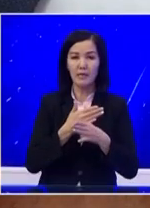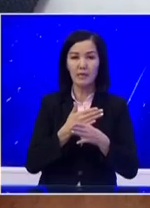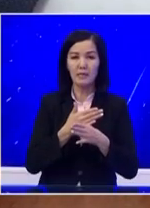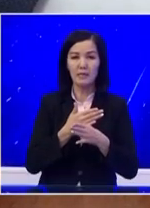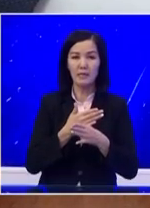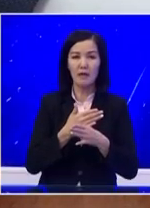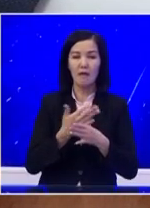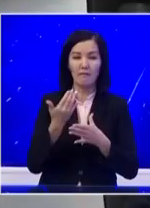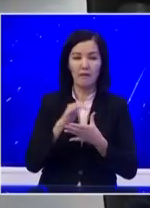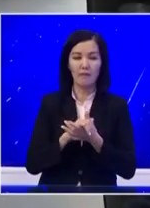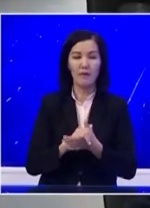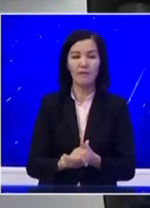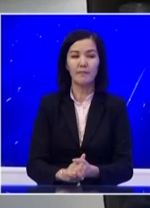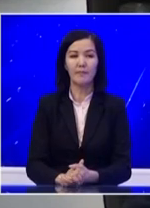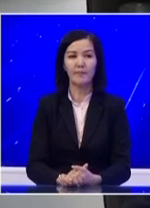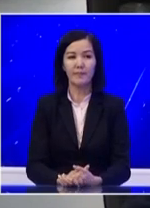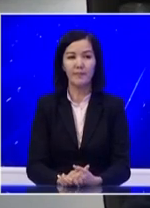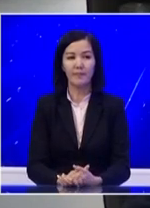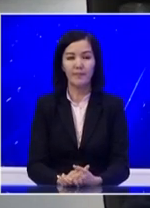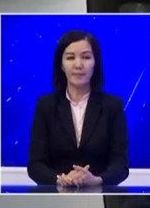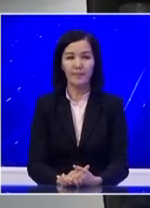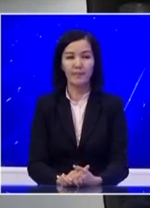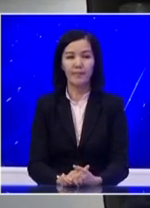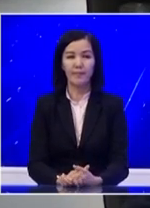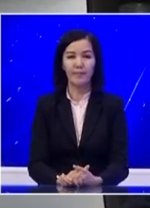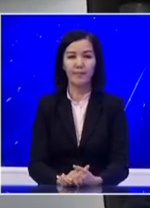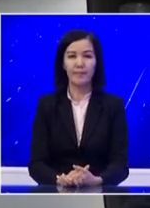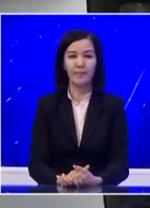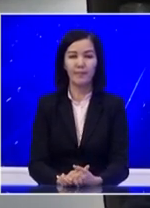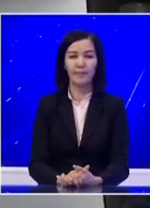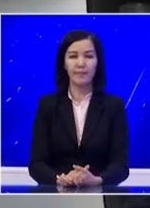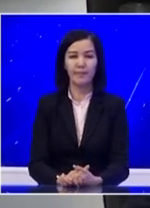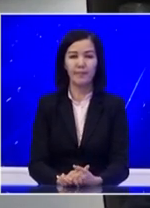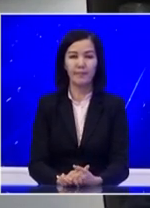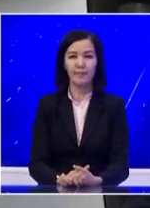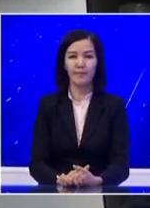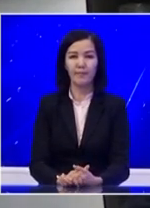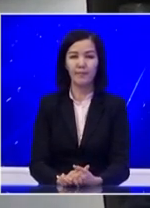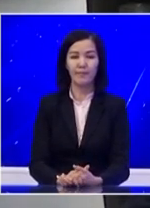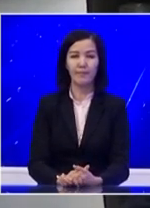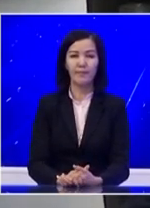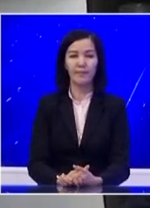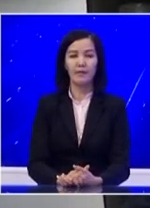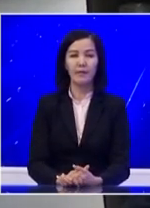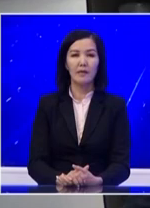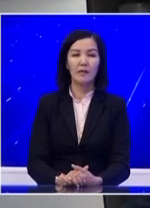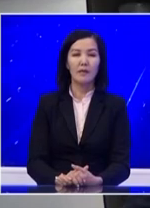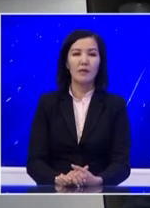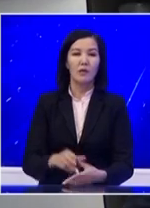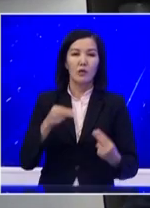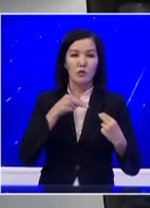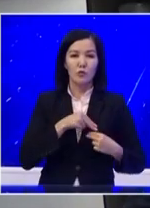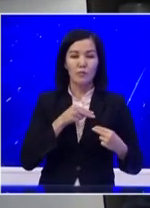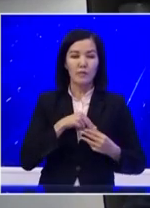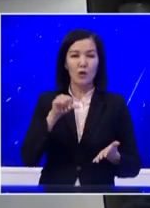ол танымал. Я публично объявил свой WhatsApp номер, то есть жителей. Ең алғашқы жұмысқа